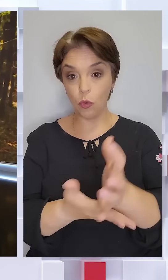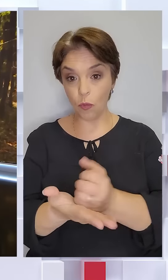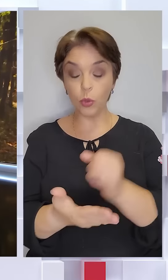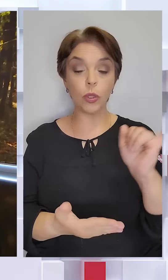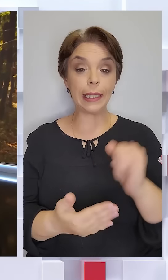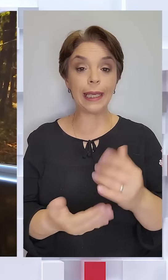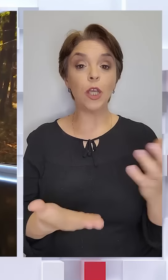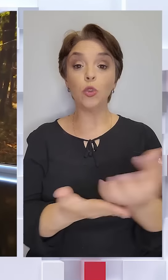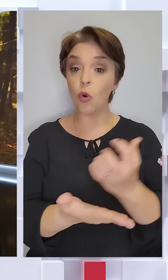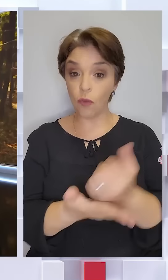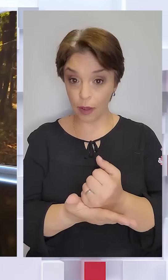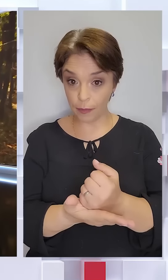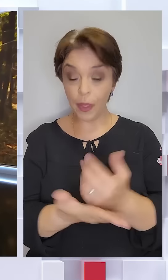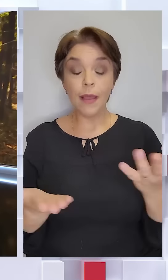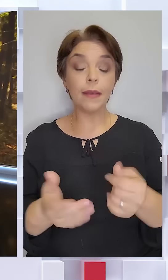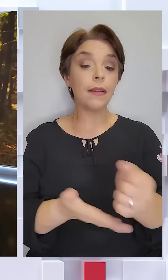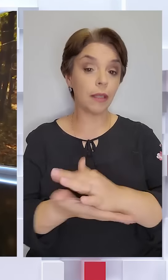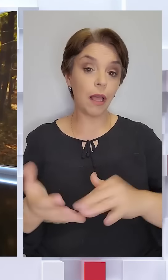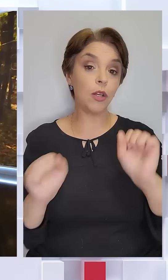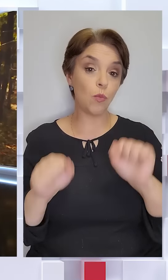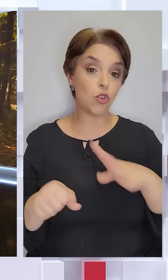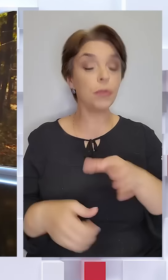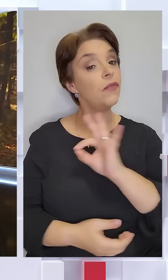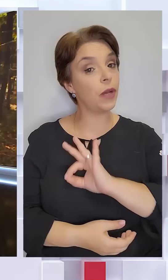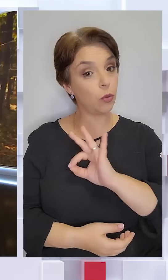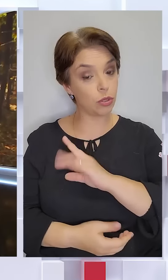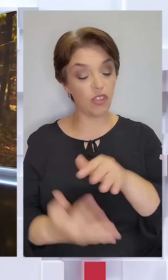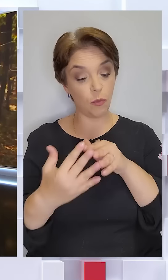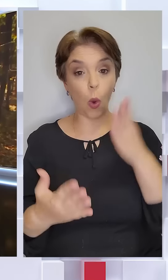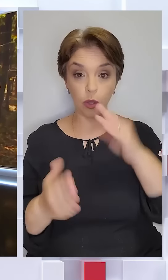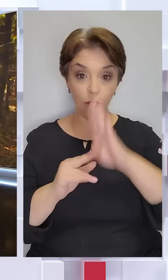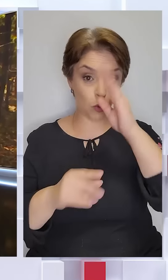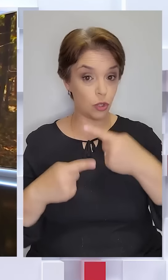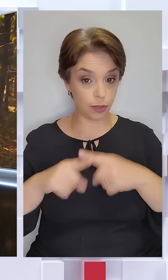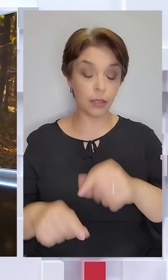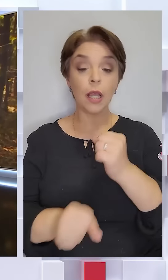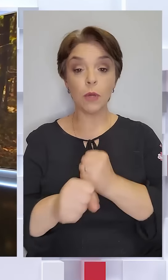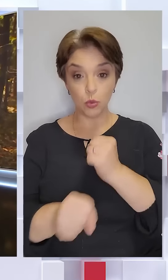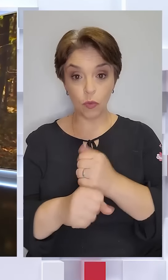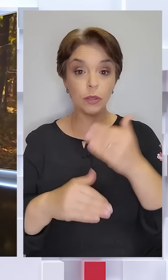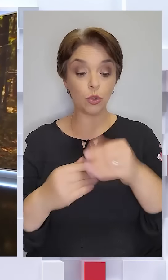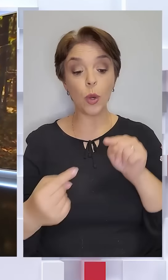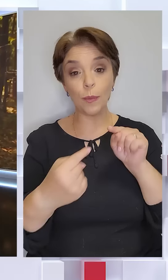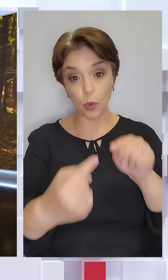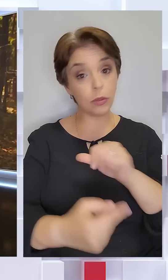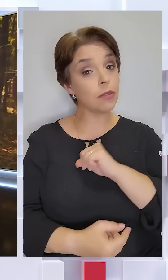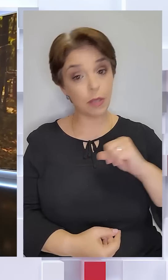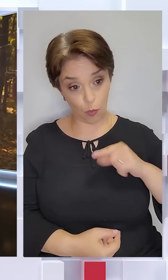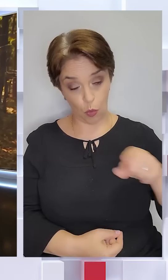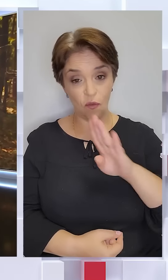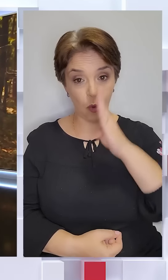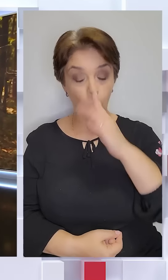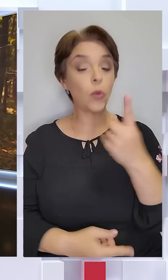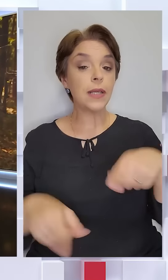фонду, і трофеї, які надалі можуть бути використані в бою, коли ворожа техніка працюватиме вже проти самого